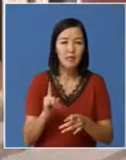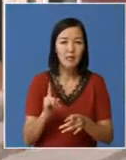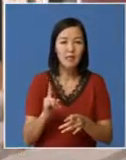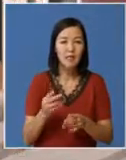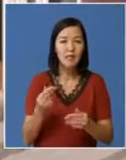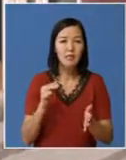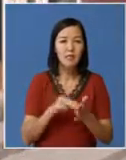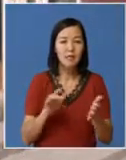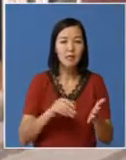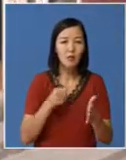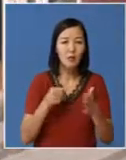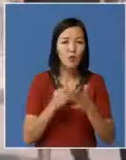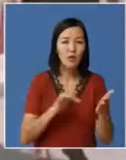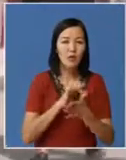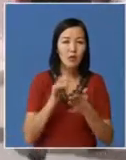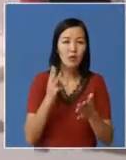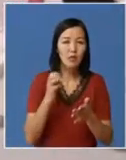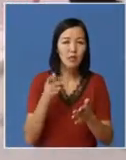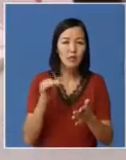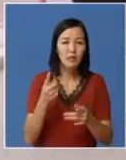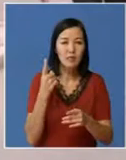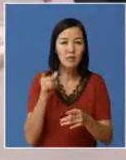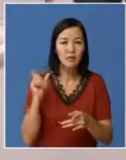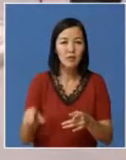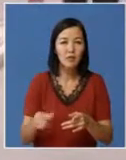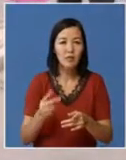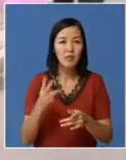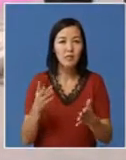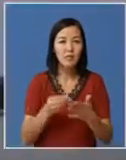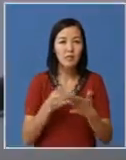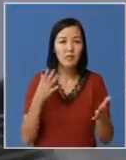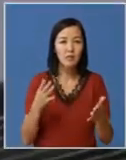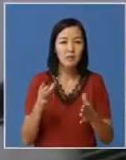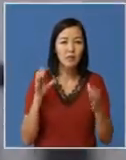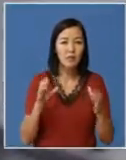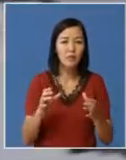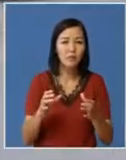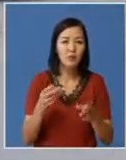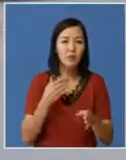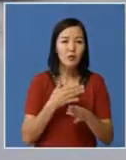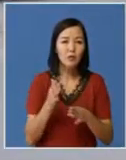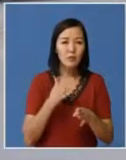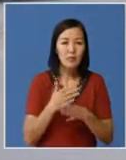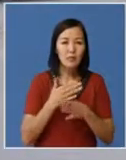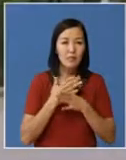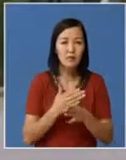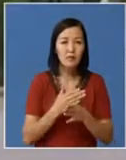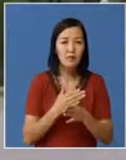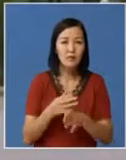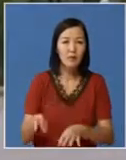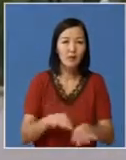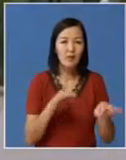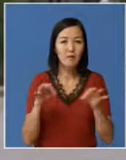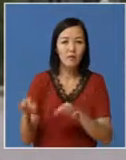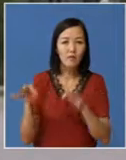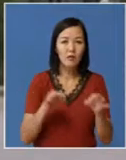Цена до города 300 тенге с человека, что в несколько раз дороже, чем на автобусе. Субсидирование маршрутов перевозчики ждут от